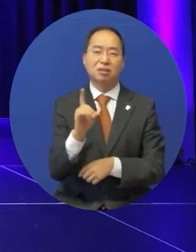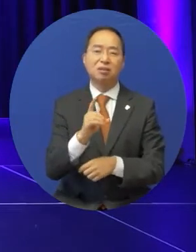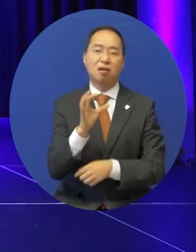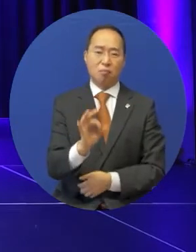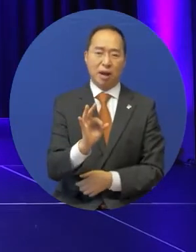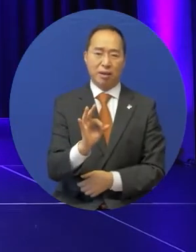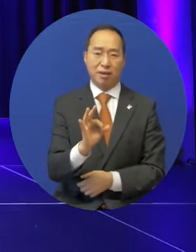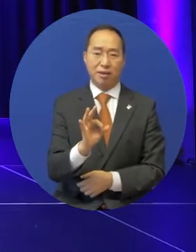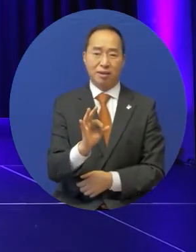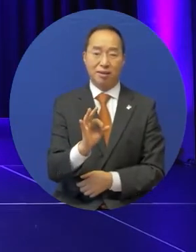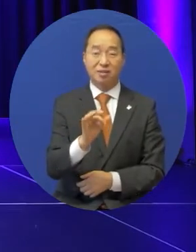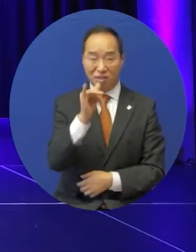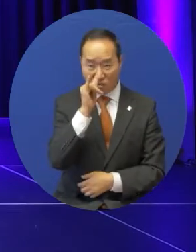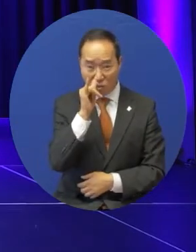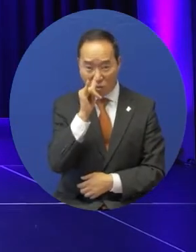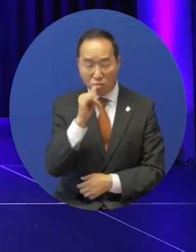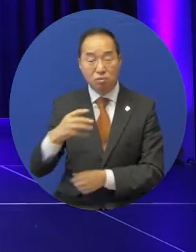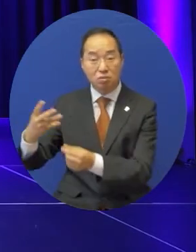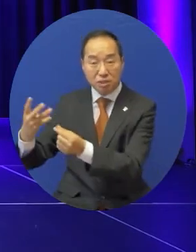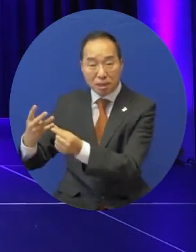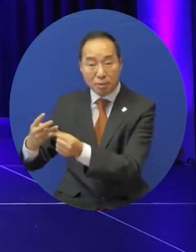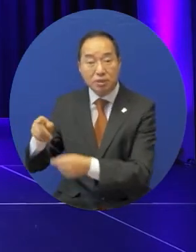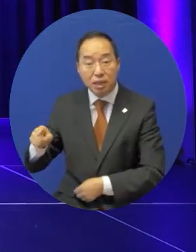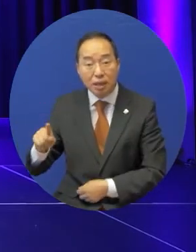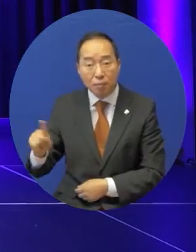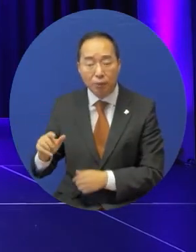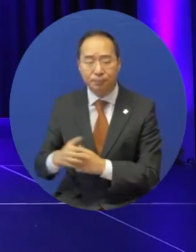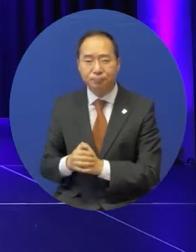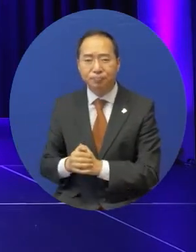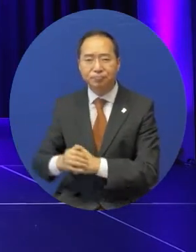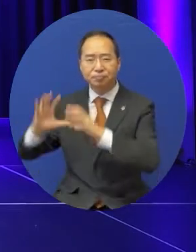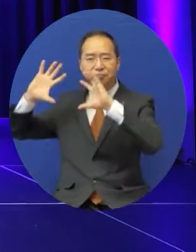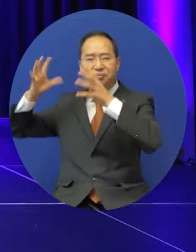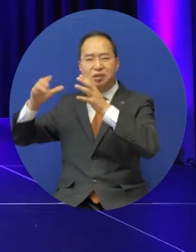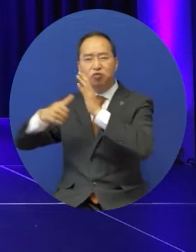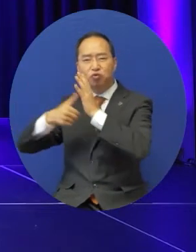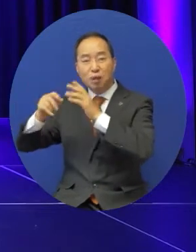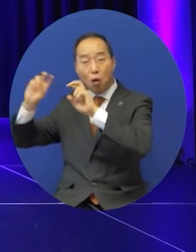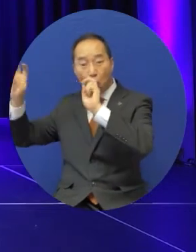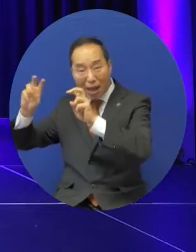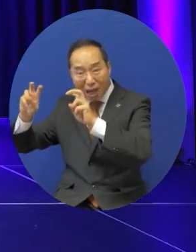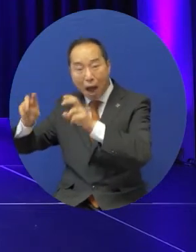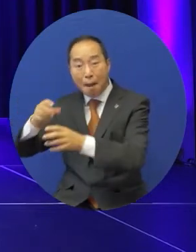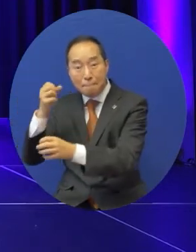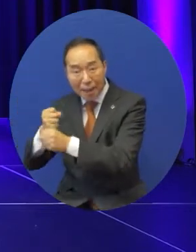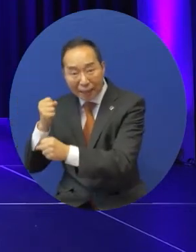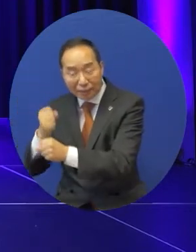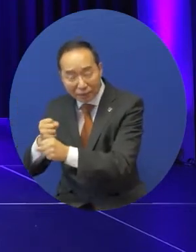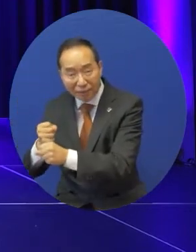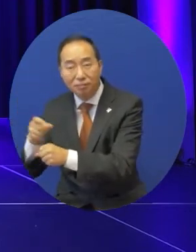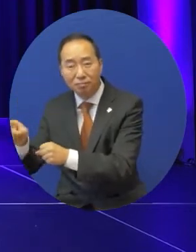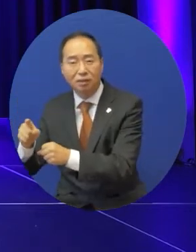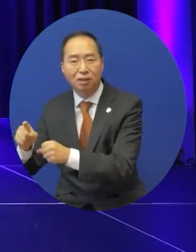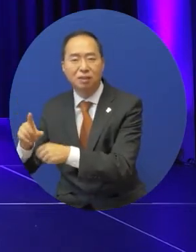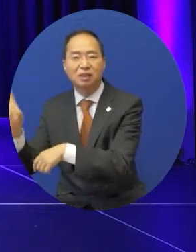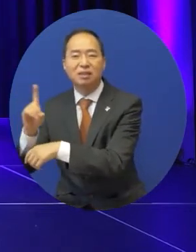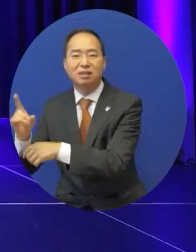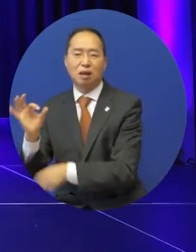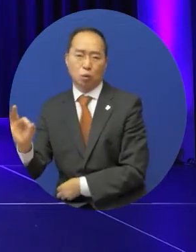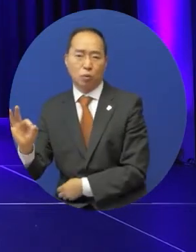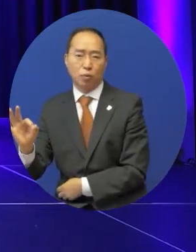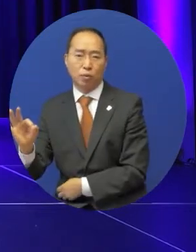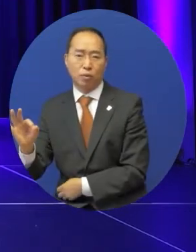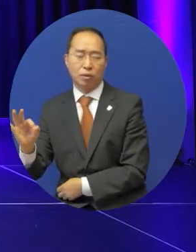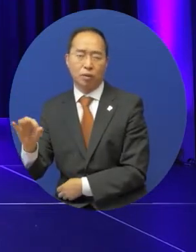국가가 발행하는 법정 디지털 머니가 또 있겠고 또 글로벌 컴퍼니가 만든